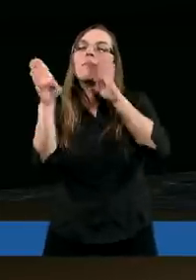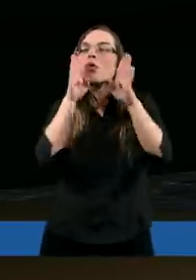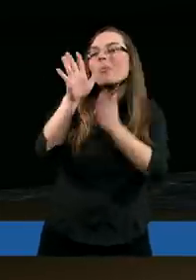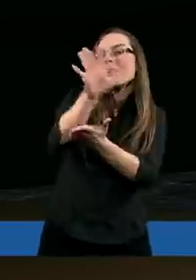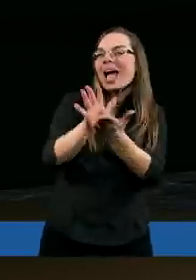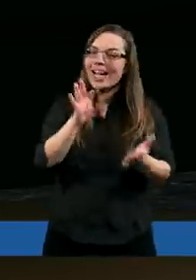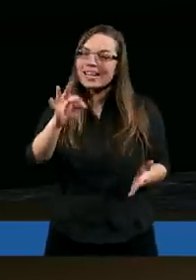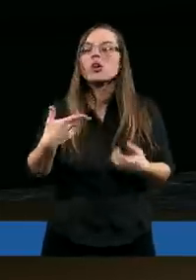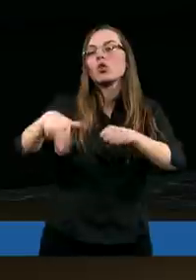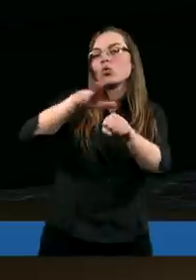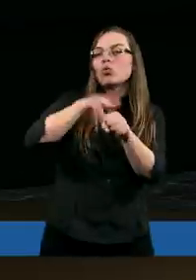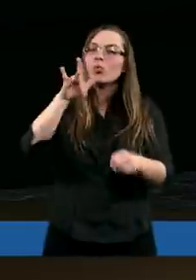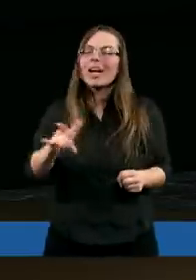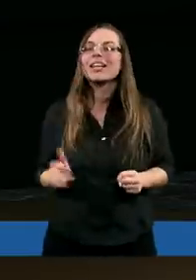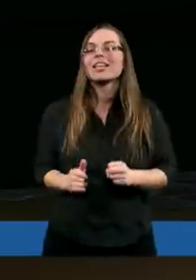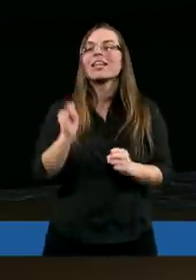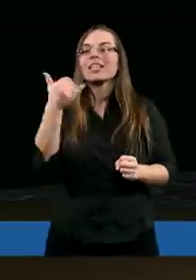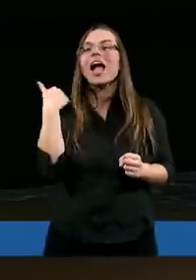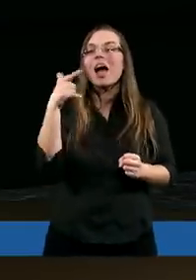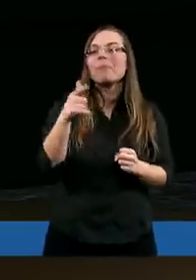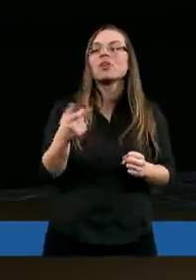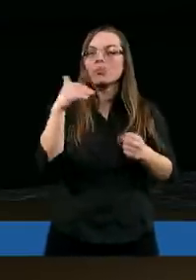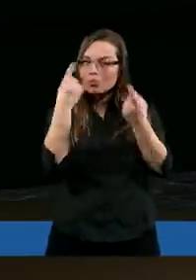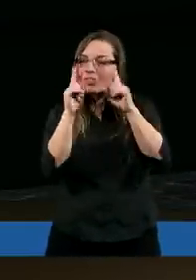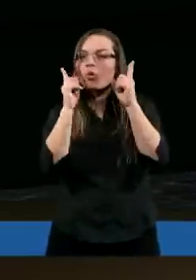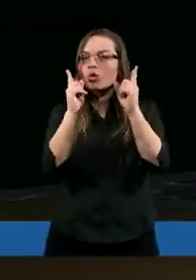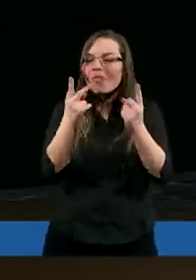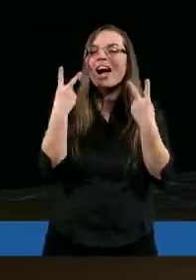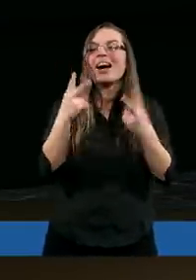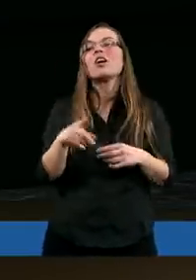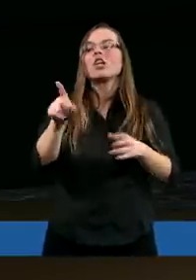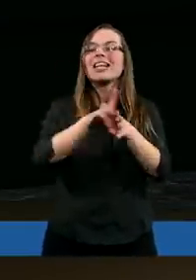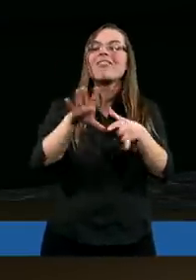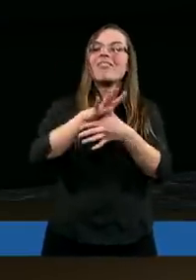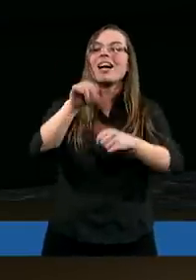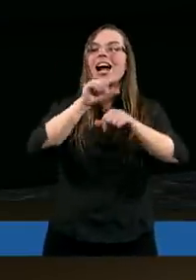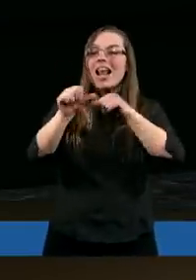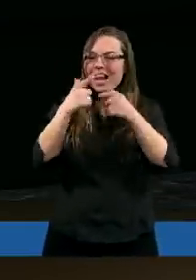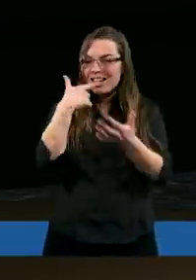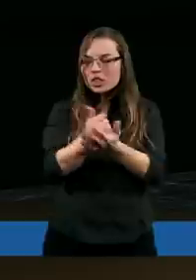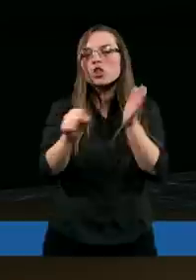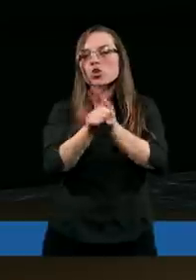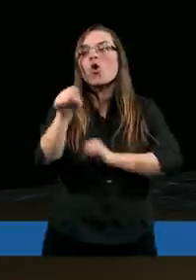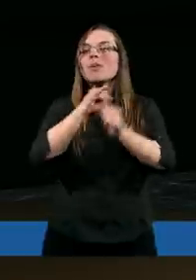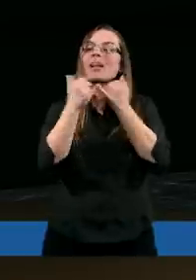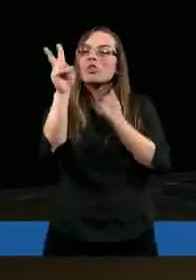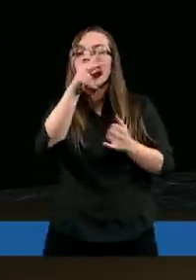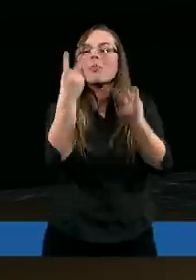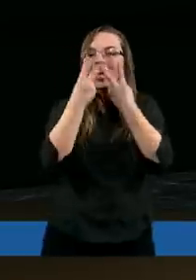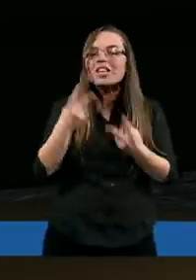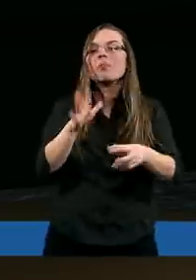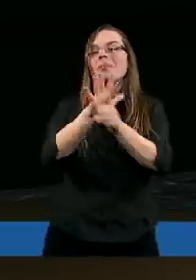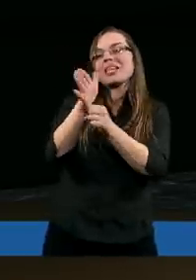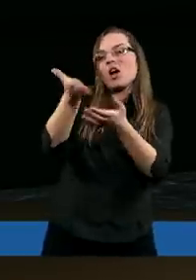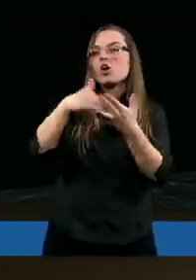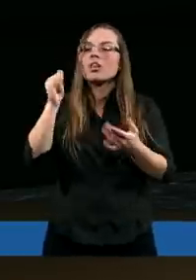tekst, na który chciałbym zwrócić uwagę, w liście do Rzymian, może ktoś przeczyta, tak? 15 rozdział